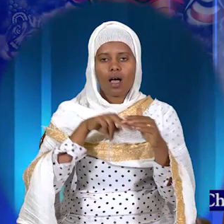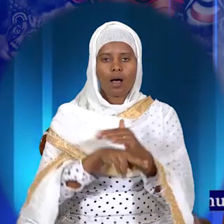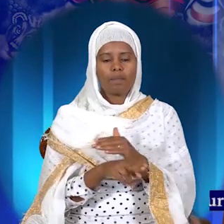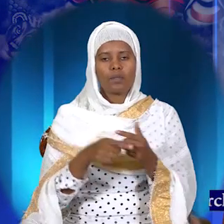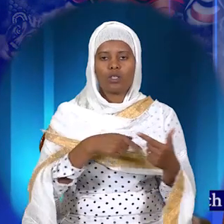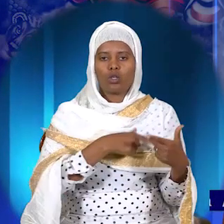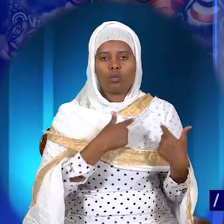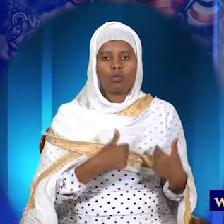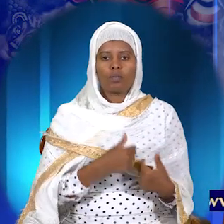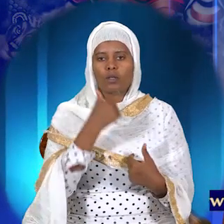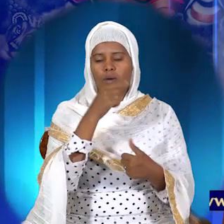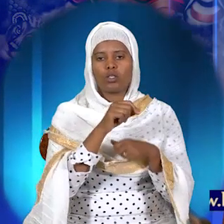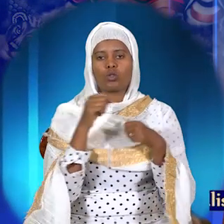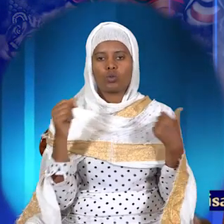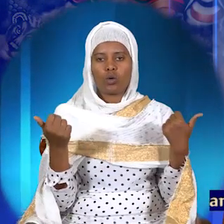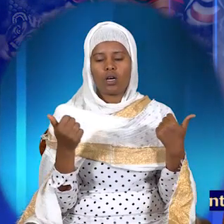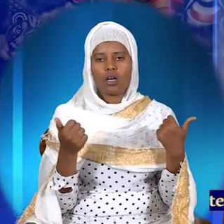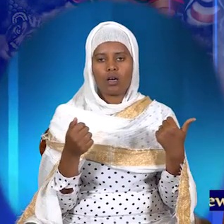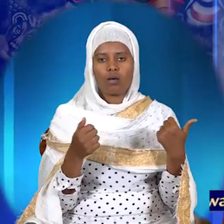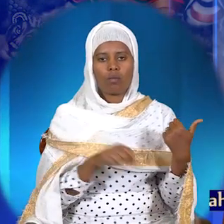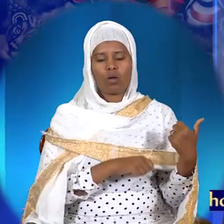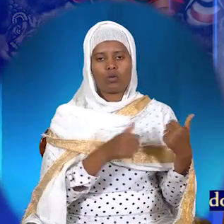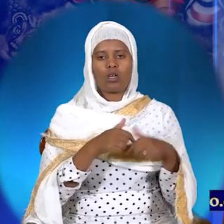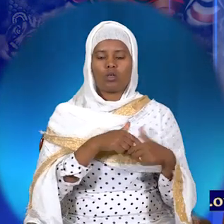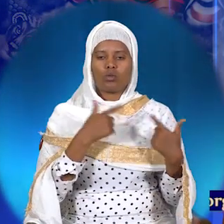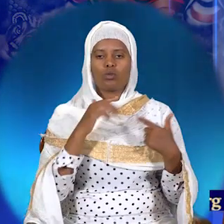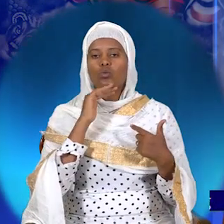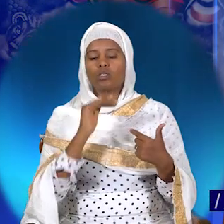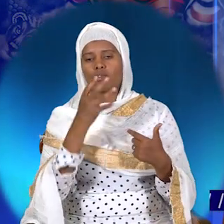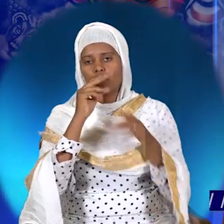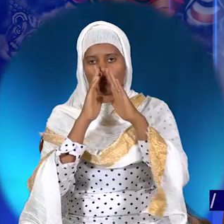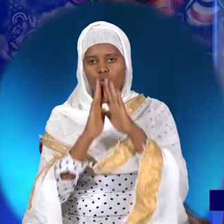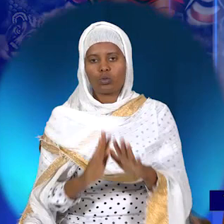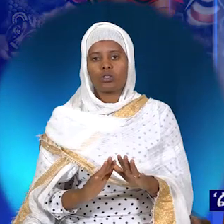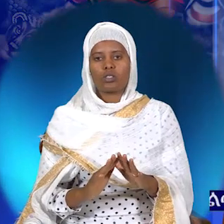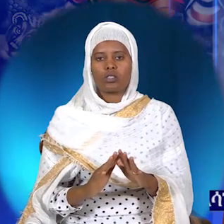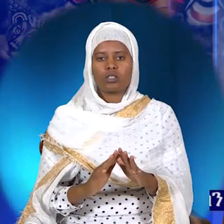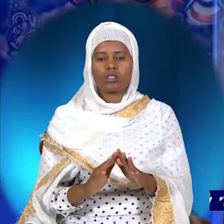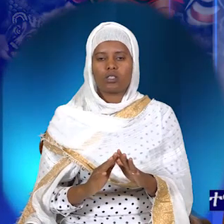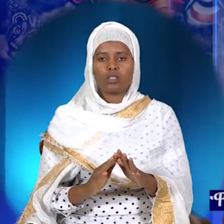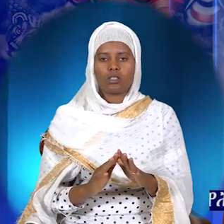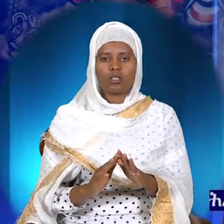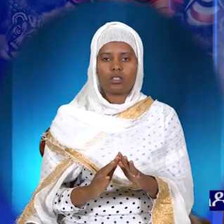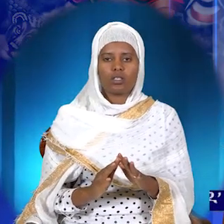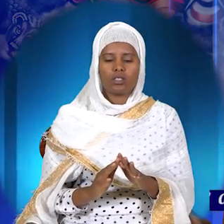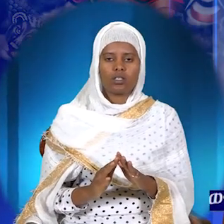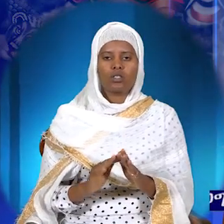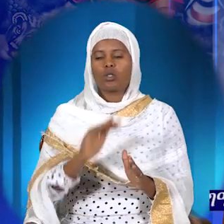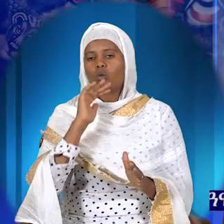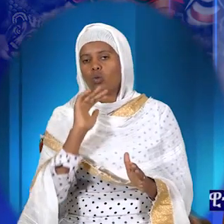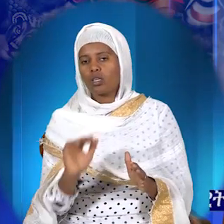ኢልና ኣብ ልቦም ተባሂሉ ይፅዋዕ ንገዛእ ርእሱ ለባዊ ኮይኑ ንወልድን ንመንፈስ ቅዱስን ኣለባዊ ዝገብር